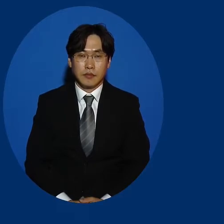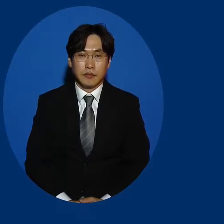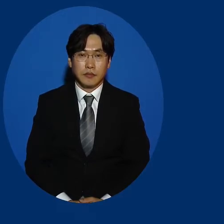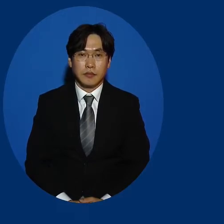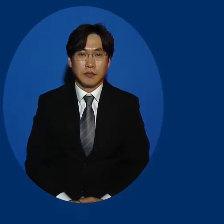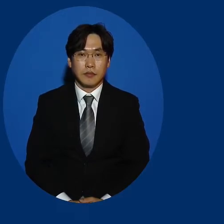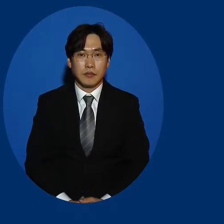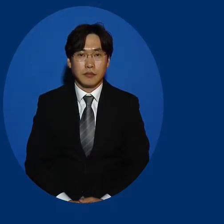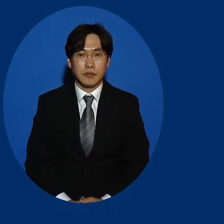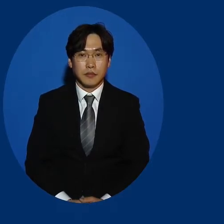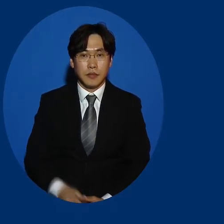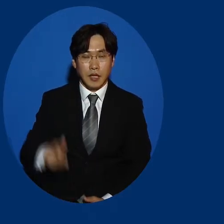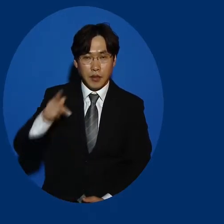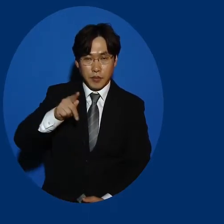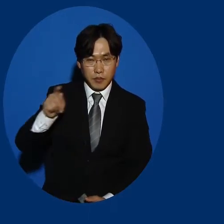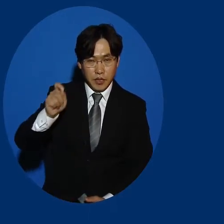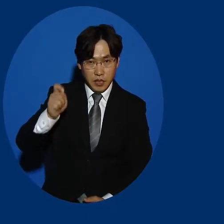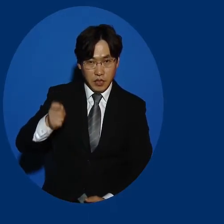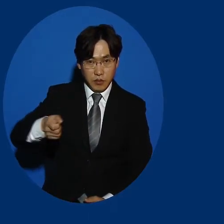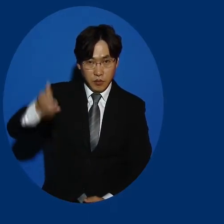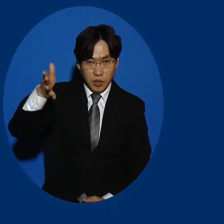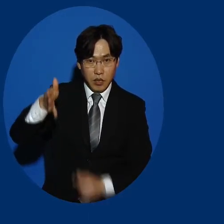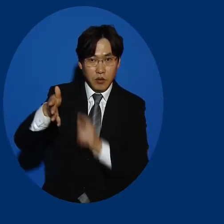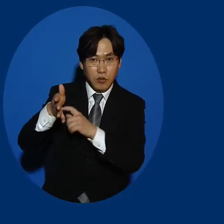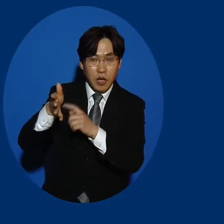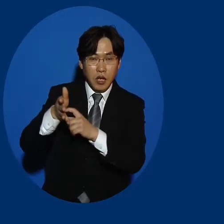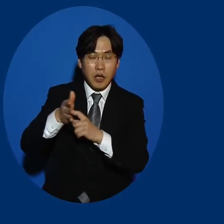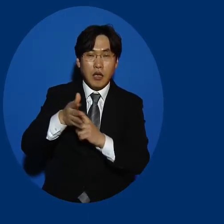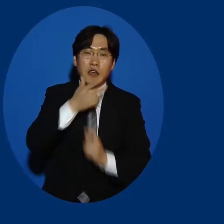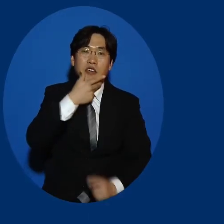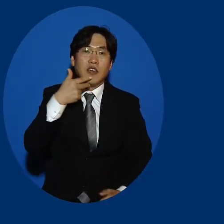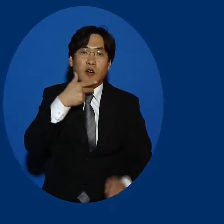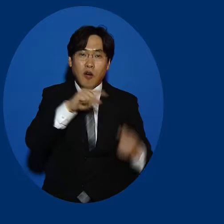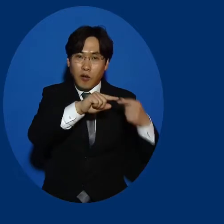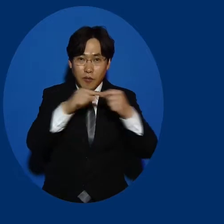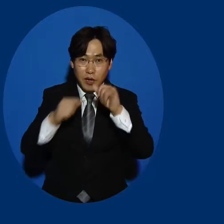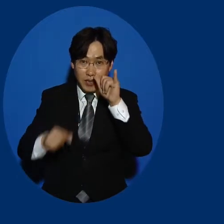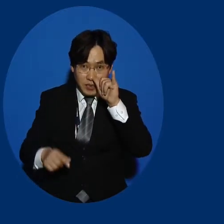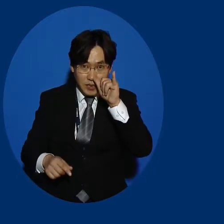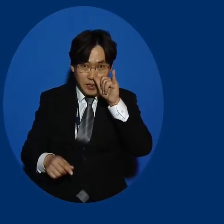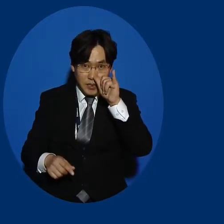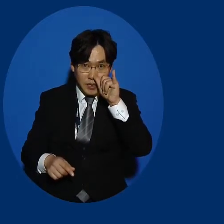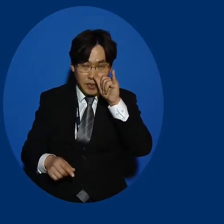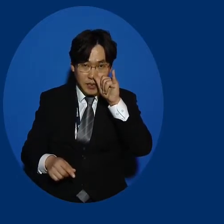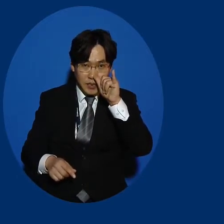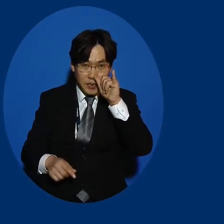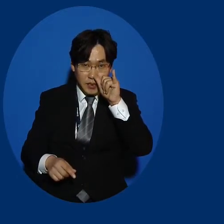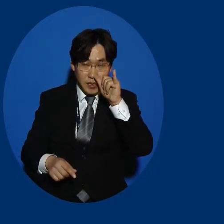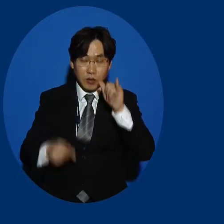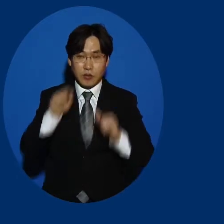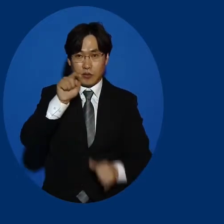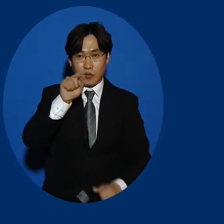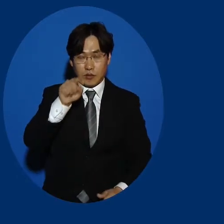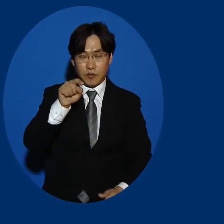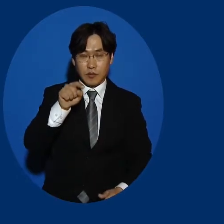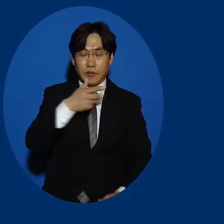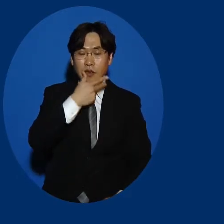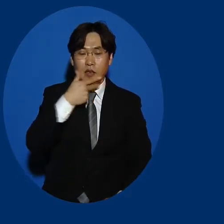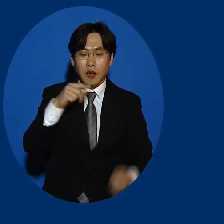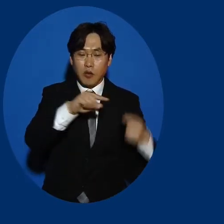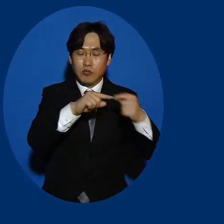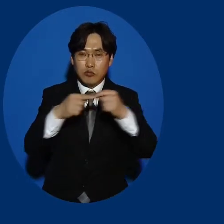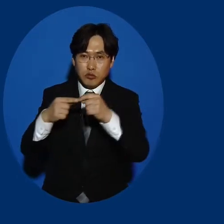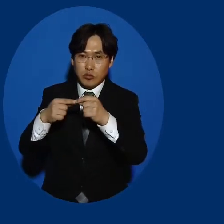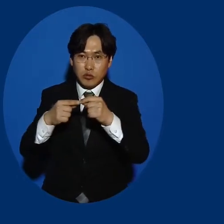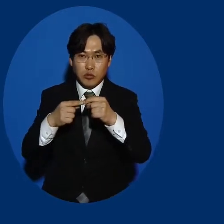혹시 저 PPT 화면에 지금 보면 이렇게 영문으로 쓰여 있는 게 있죠. Nothing about us without us. 이 말